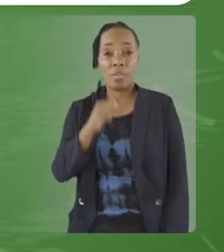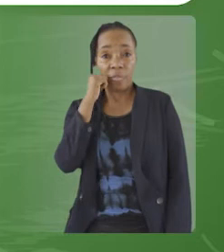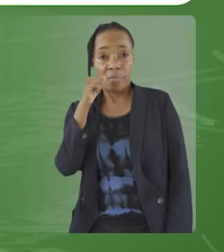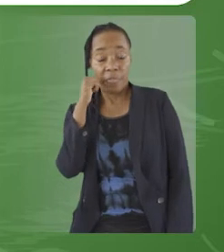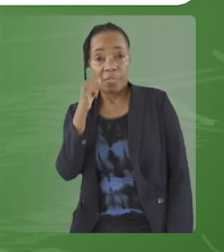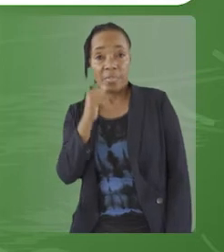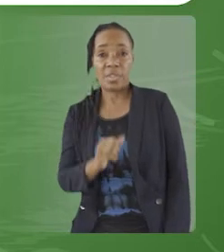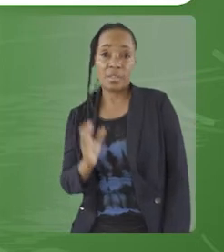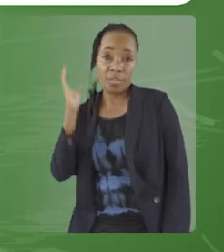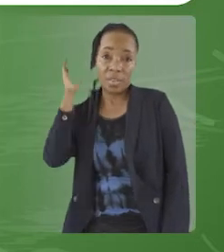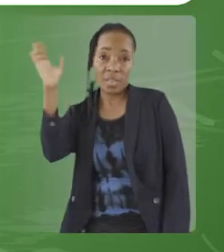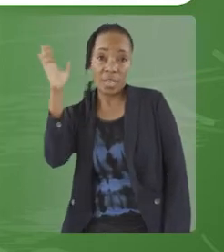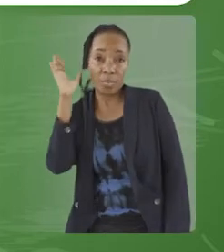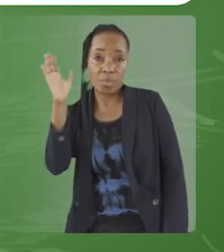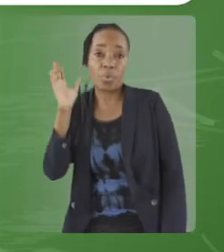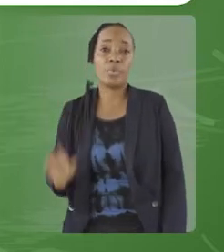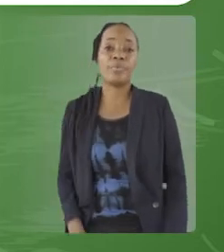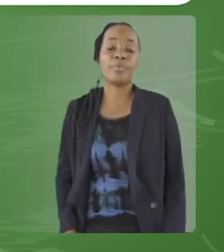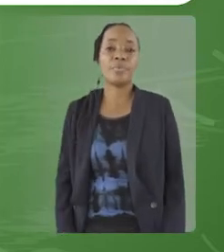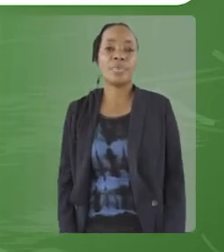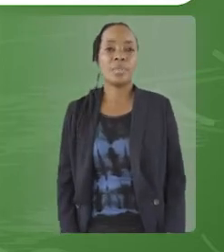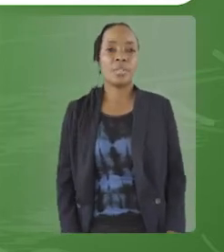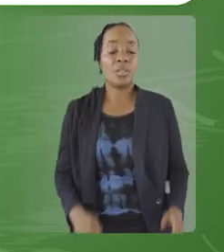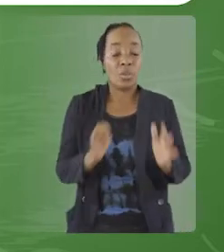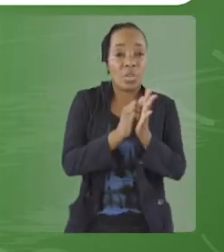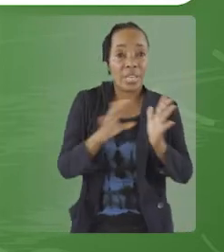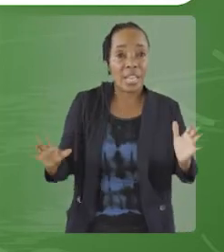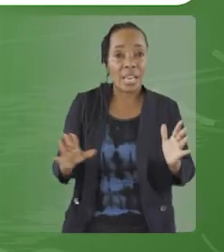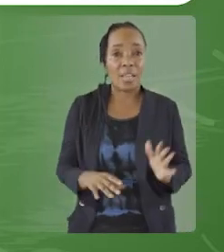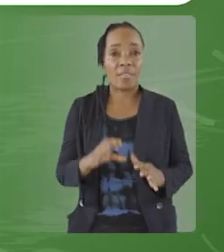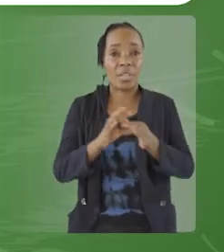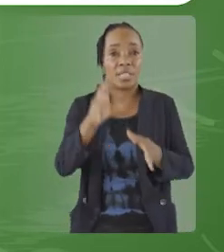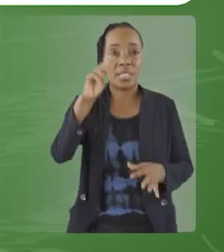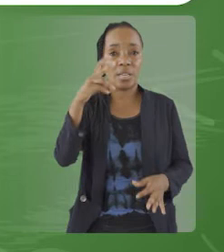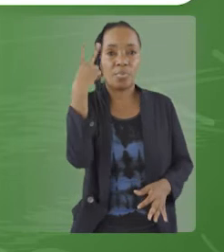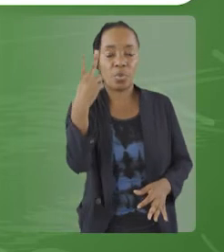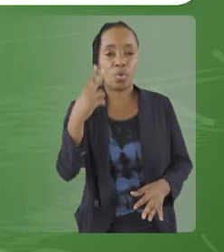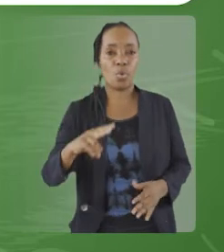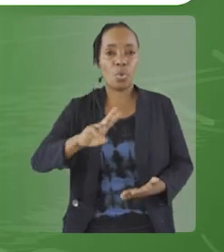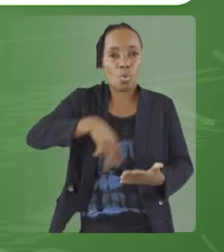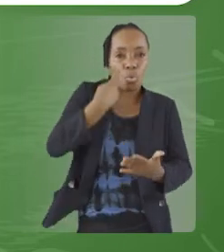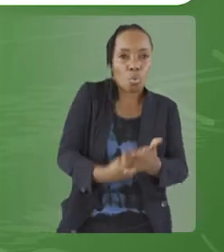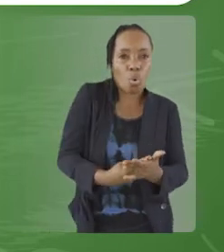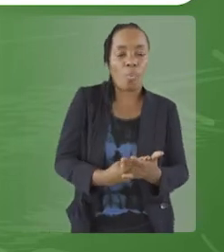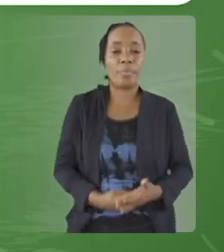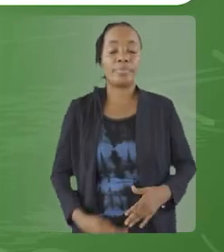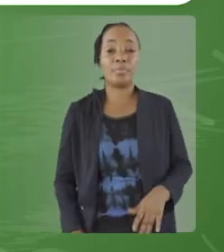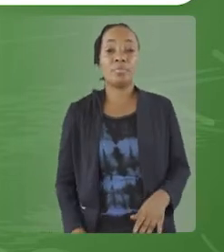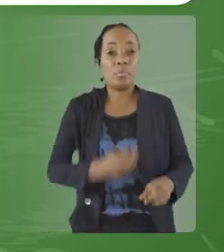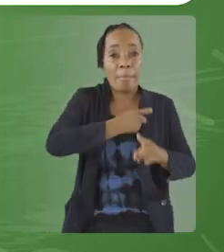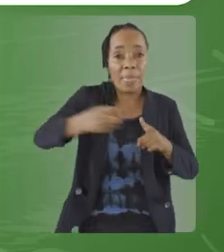filles, une élève de CM2 tombe et se blesse au